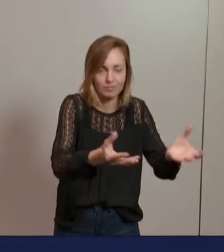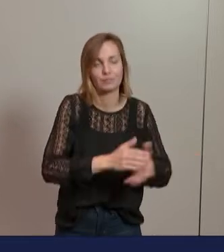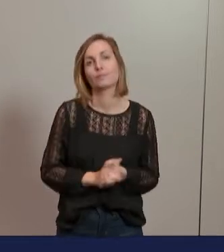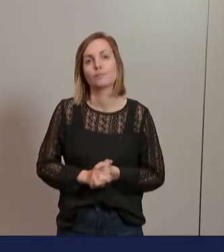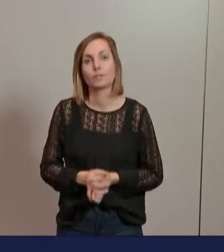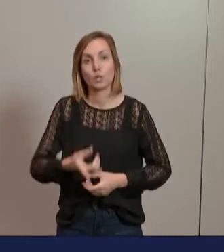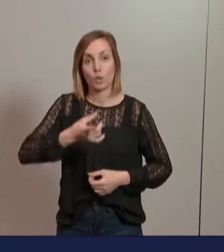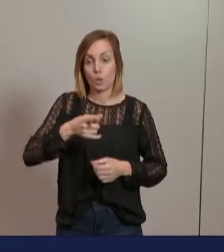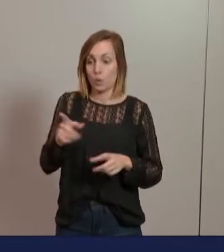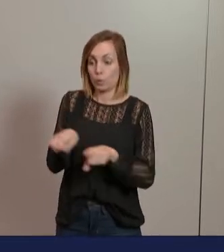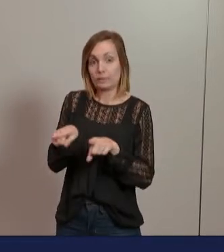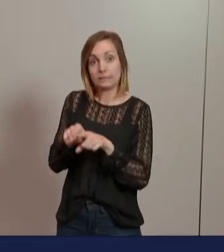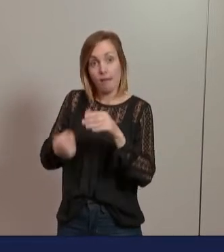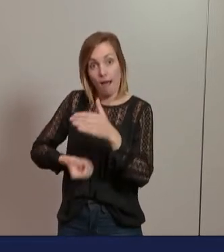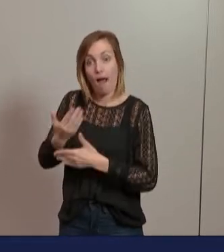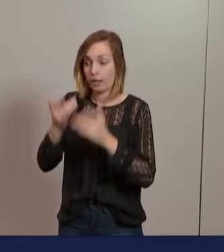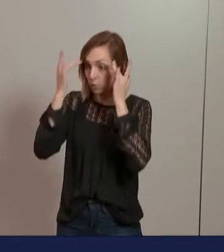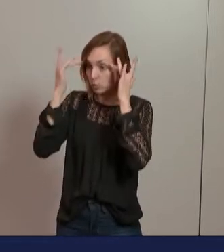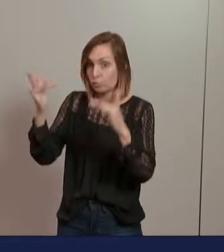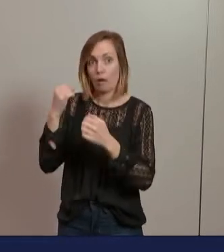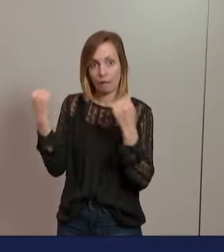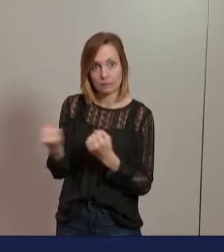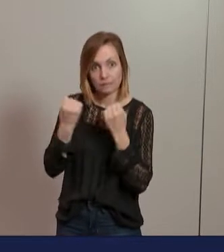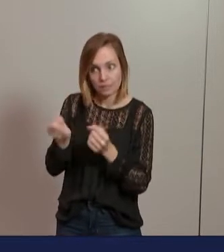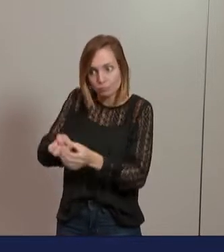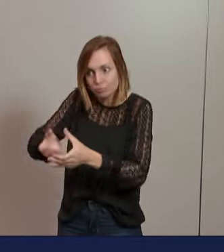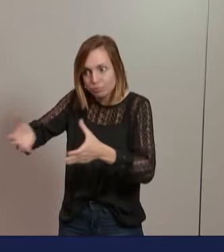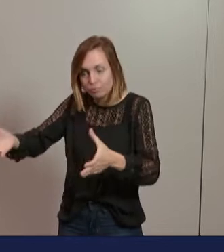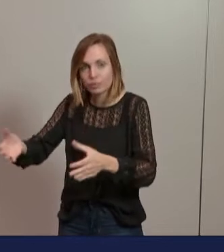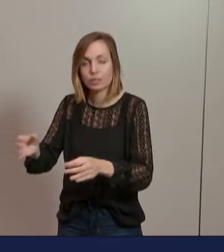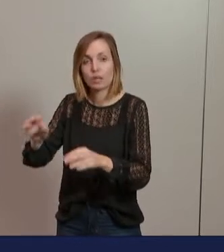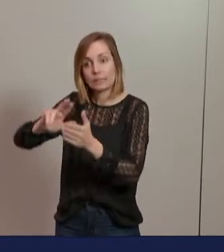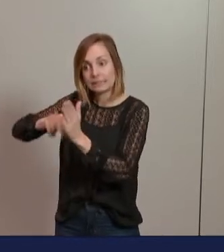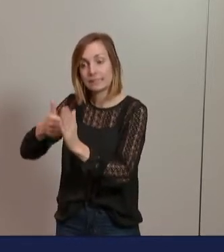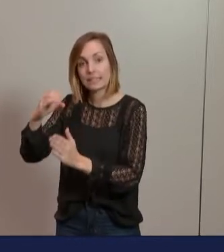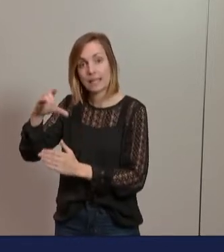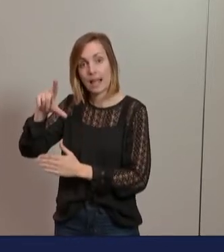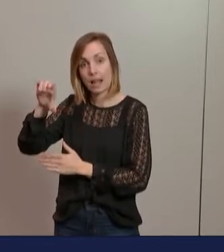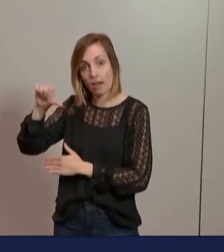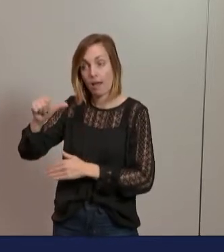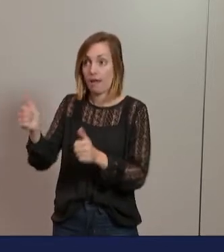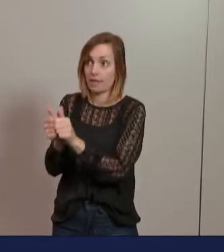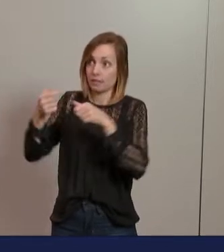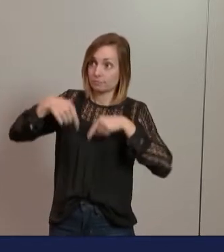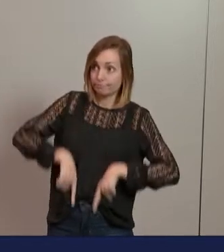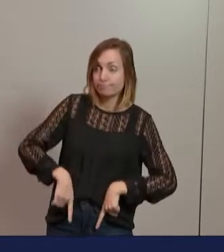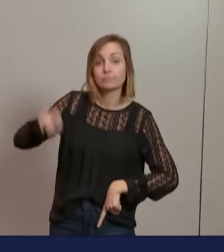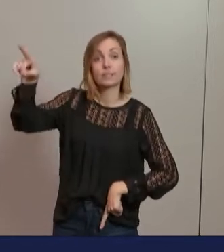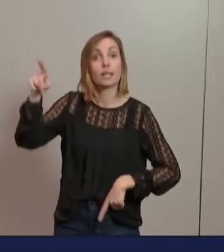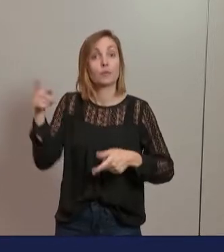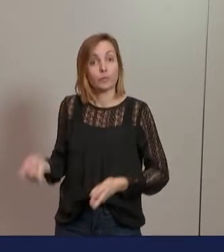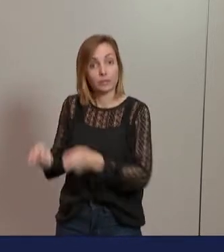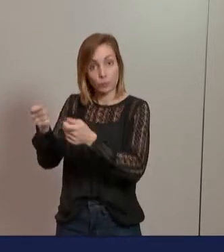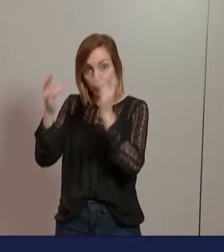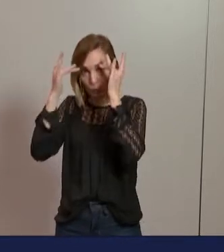les activités d'éducation artistique et culturelle avec la signature d'un CLIA avec les ministères de l'Éducation et de la Culture.